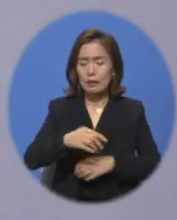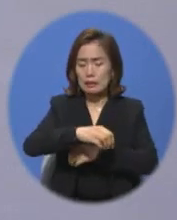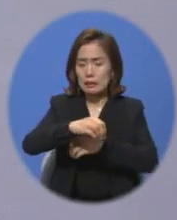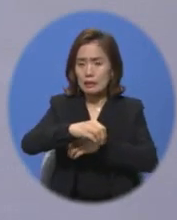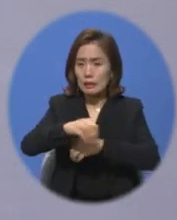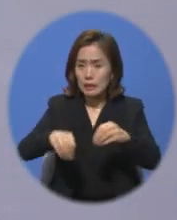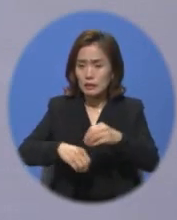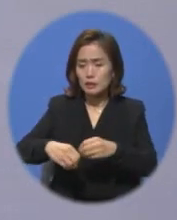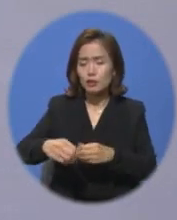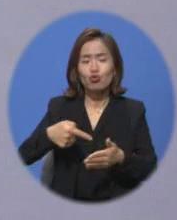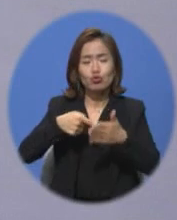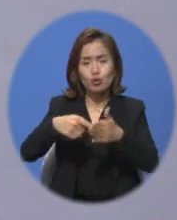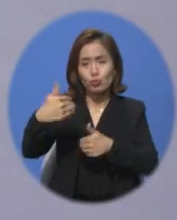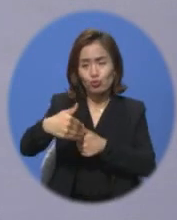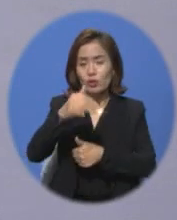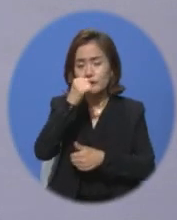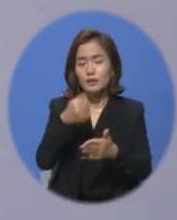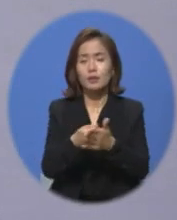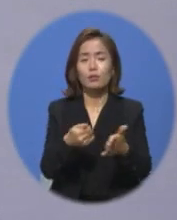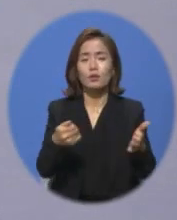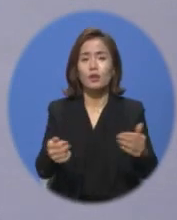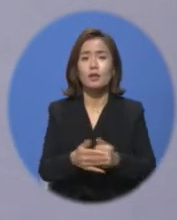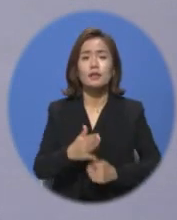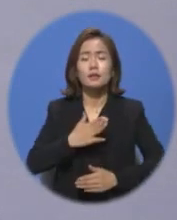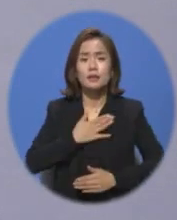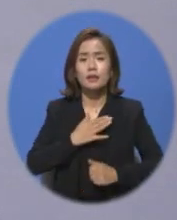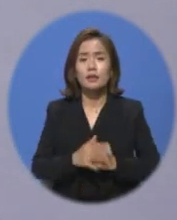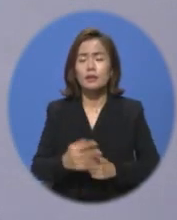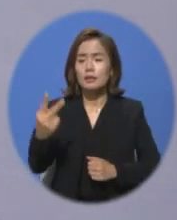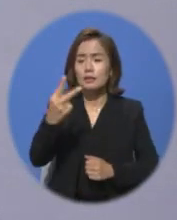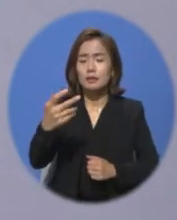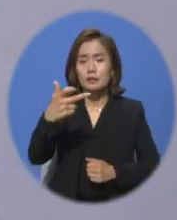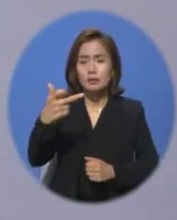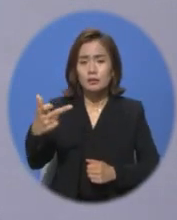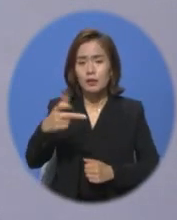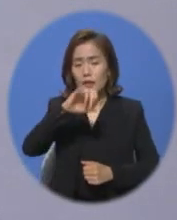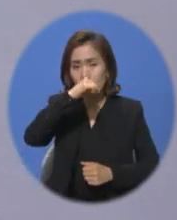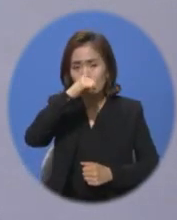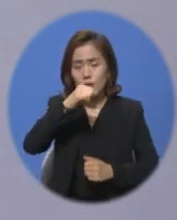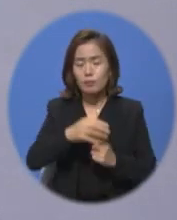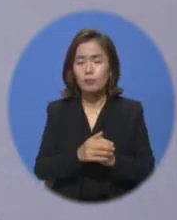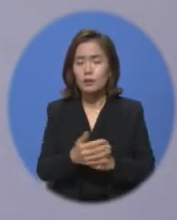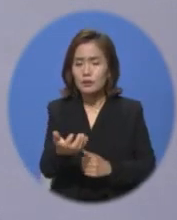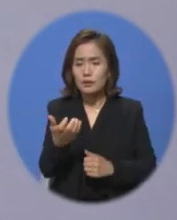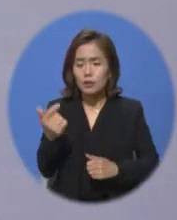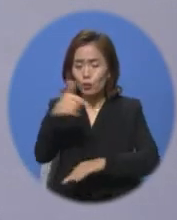해달라고부탁했고 ,저는2017년예산에사전계획비용으로10억원을반영했습니다.